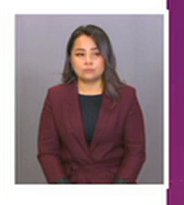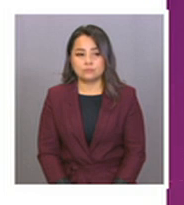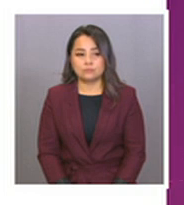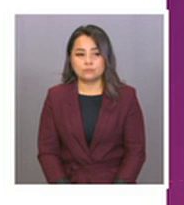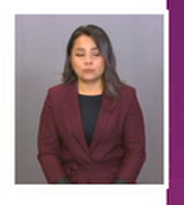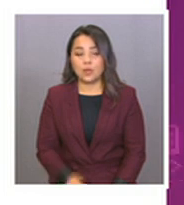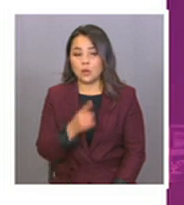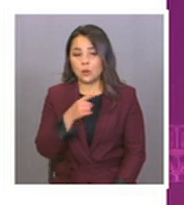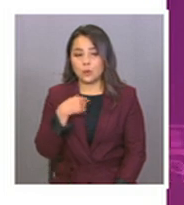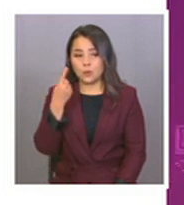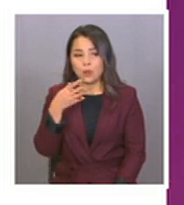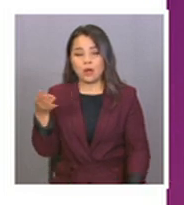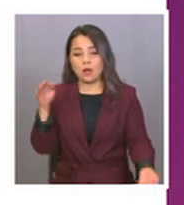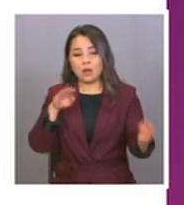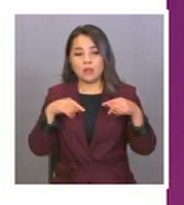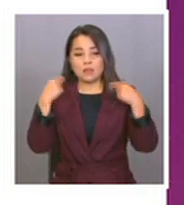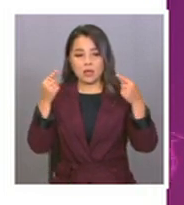Түр алатау арқары.